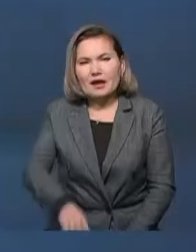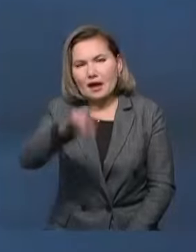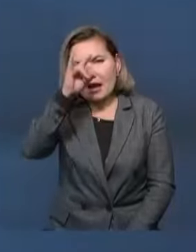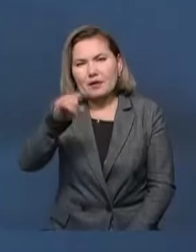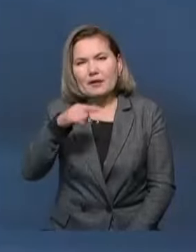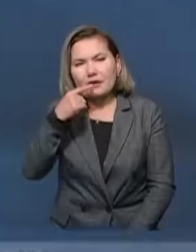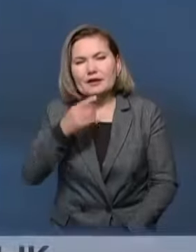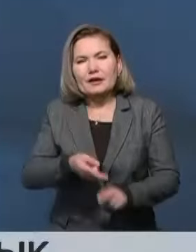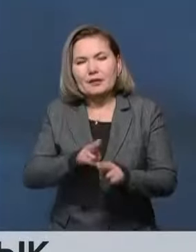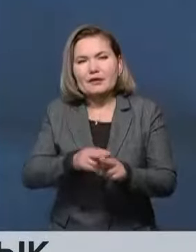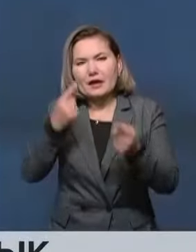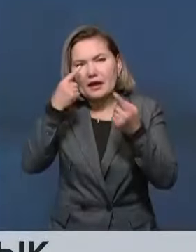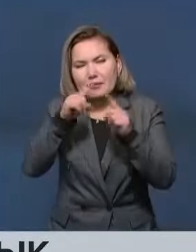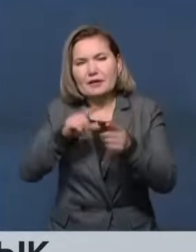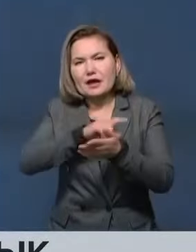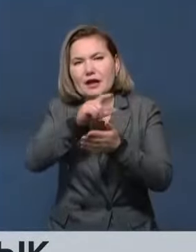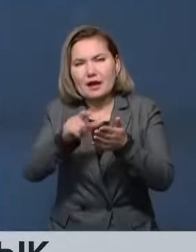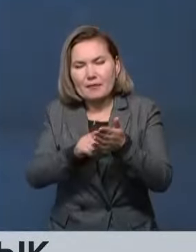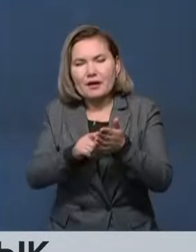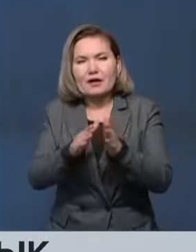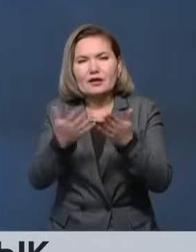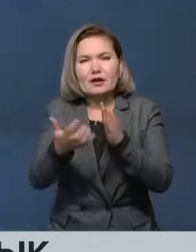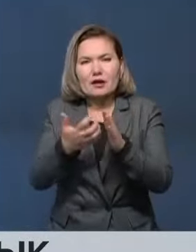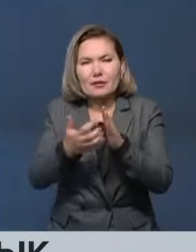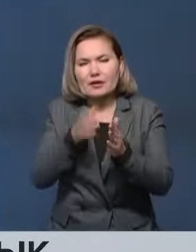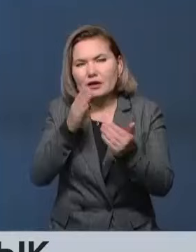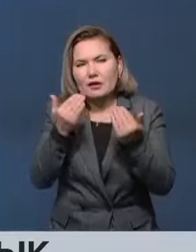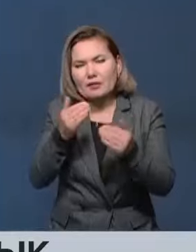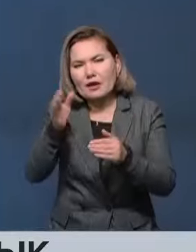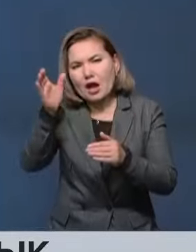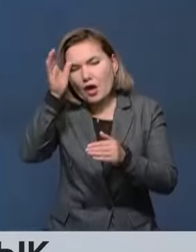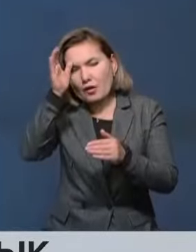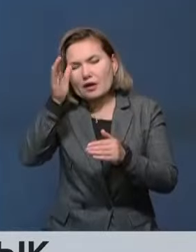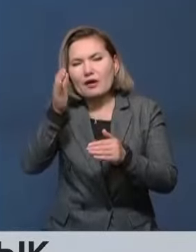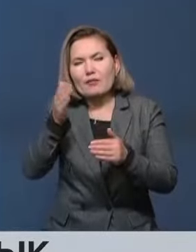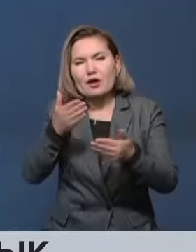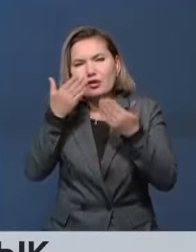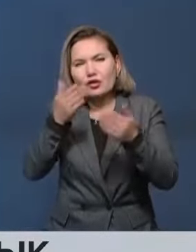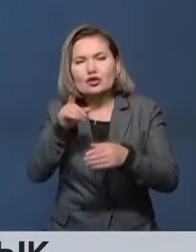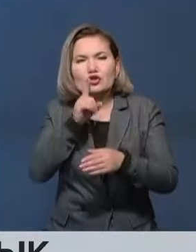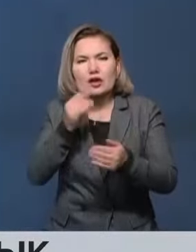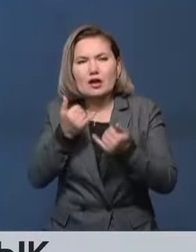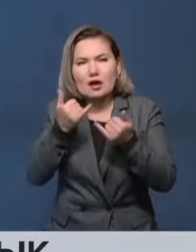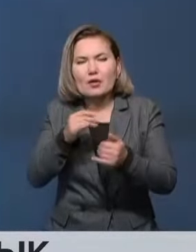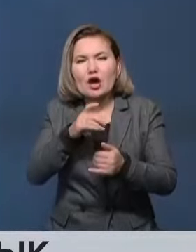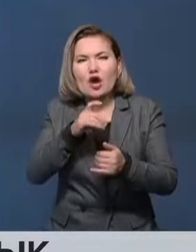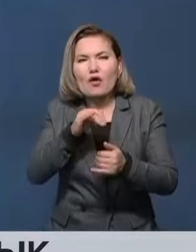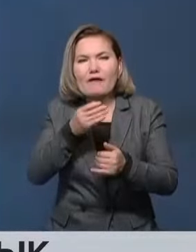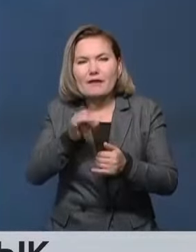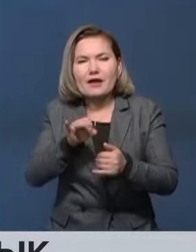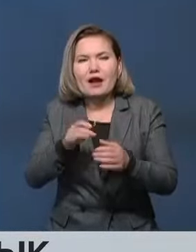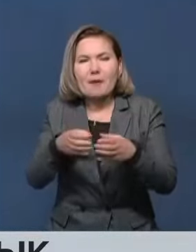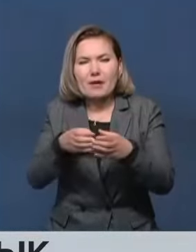Қазақ тілінде әлі де техникалық әдебиет некен саяқ. Заманауи оқу білімге құштар жастар үшін Huawei компаниясы